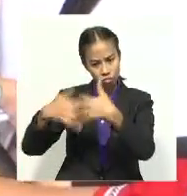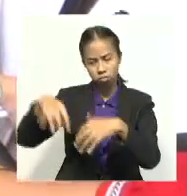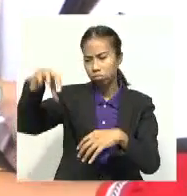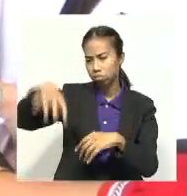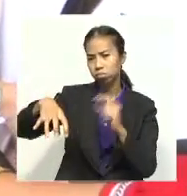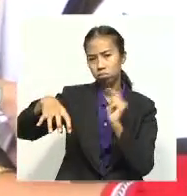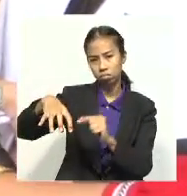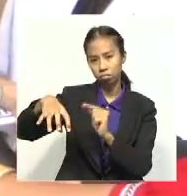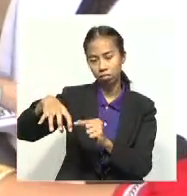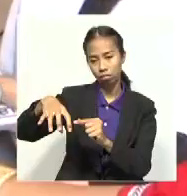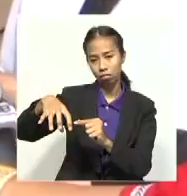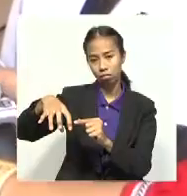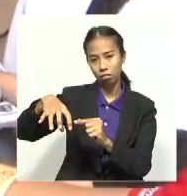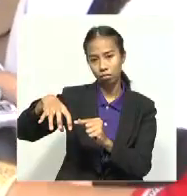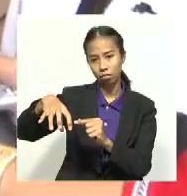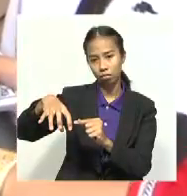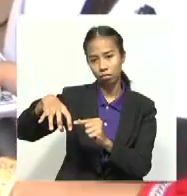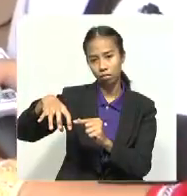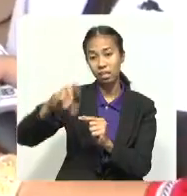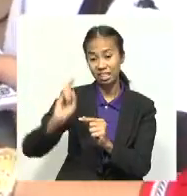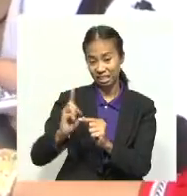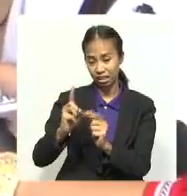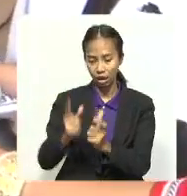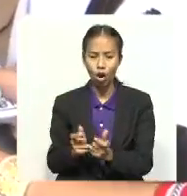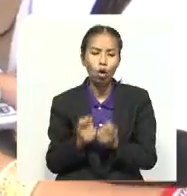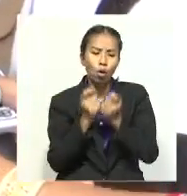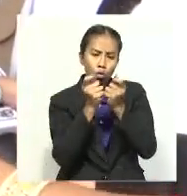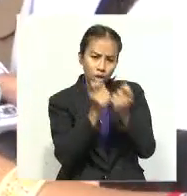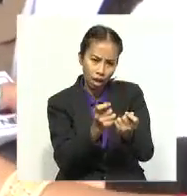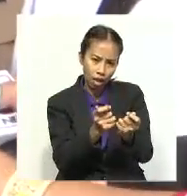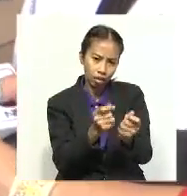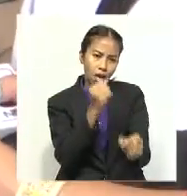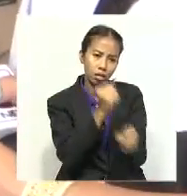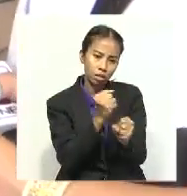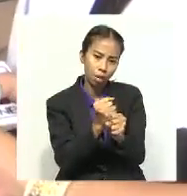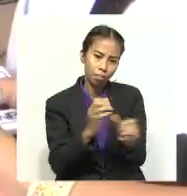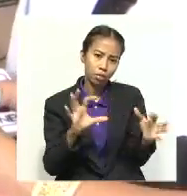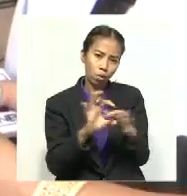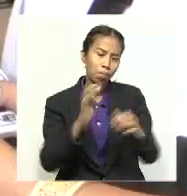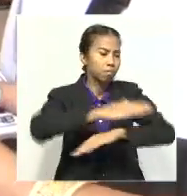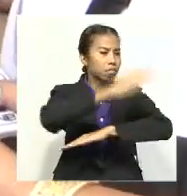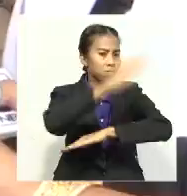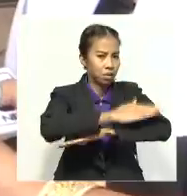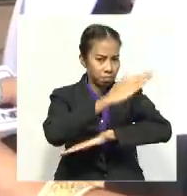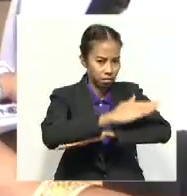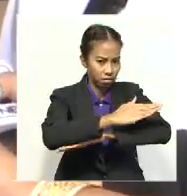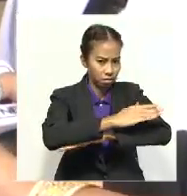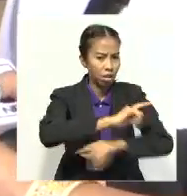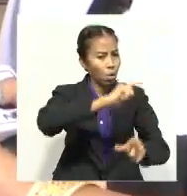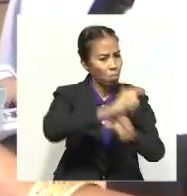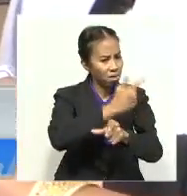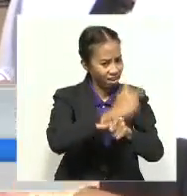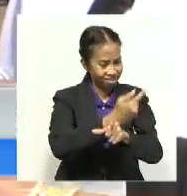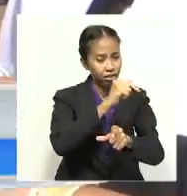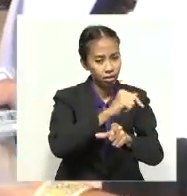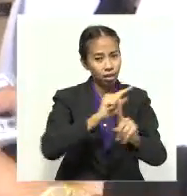งงานที่ขออนุญาตประกอบกิจการโรงงานในการทำแบบพิมพ์แล้วก็ลอเหล็กแต่ปร